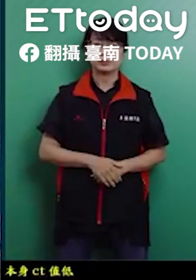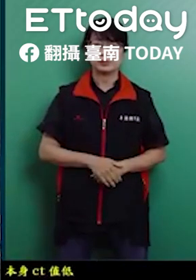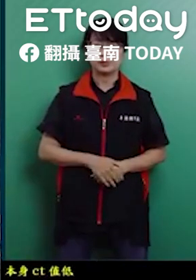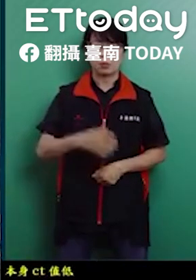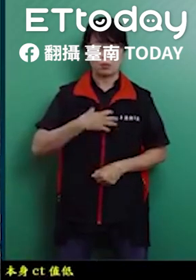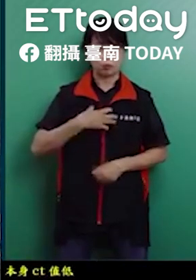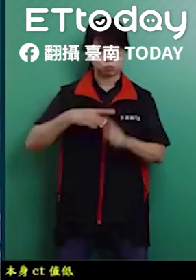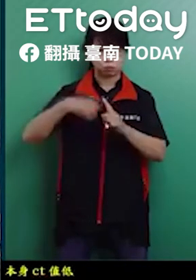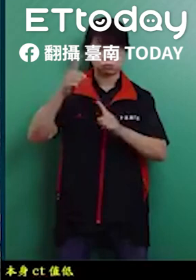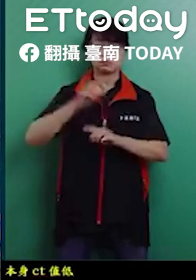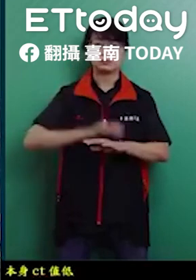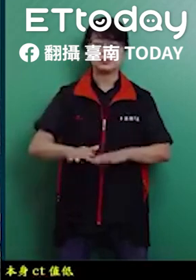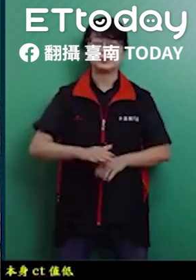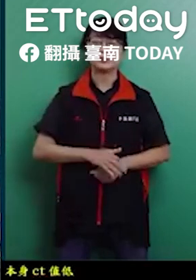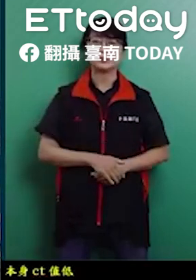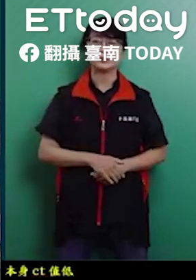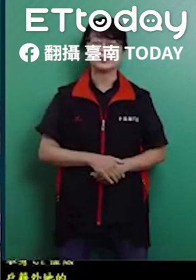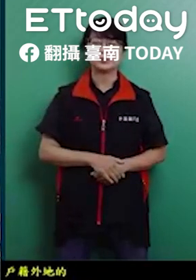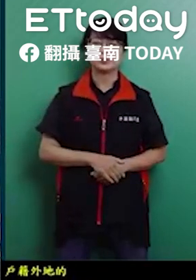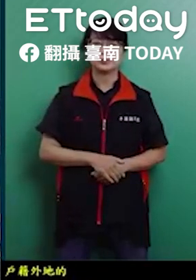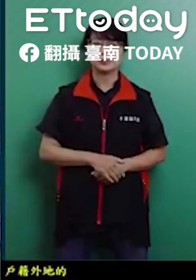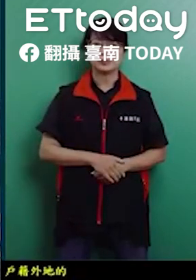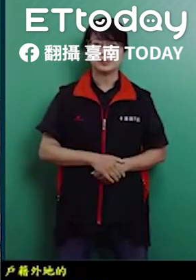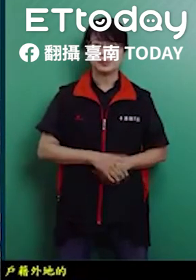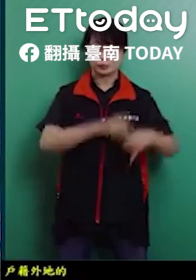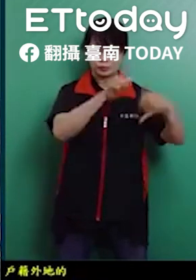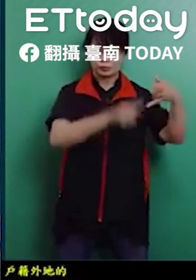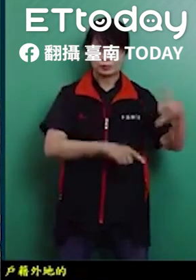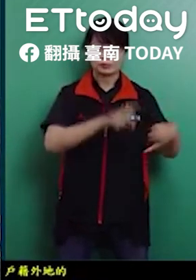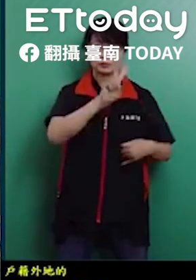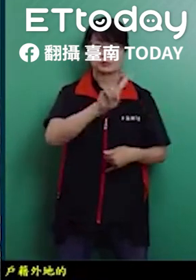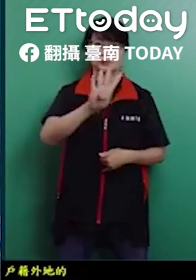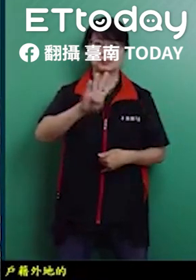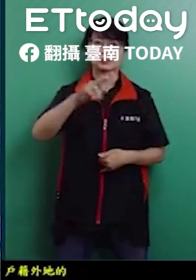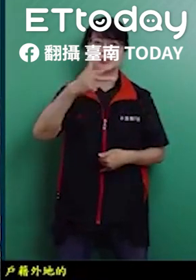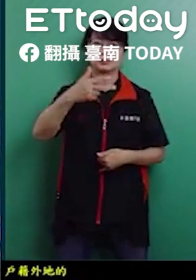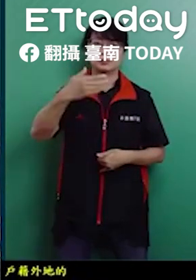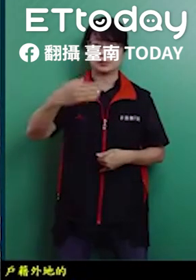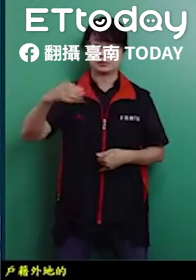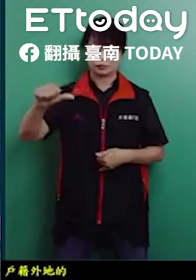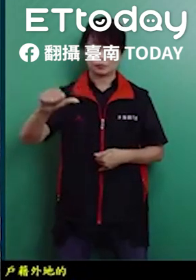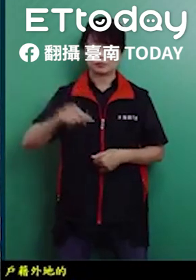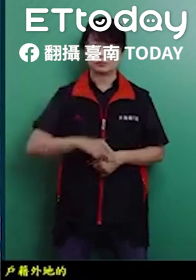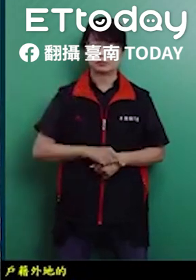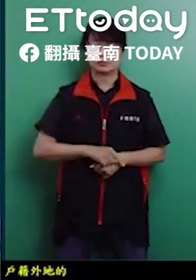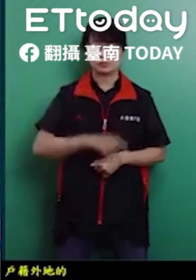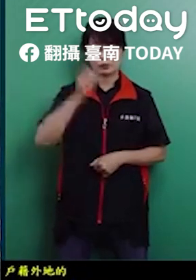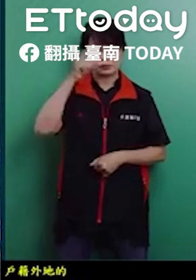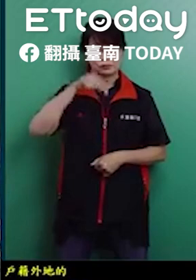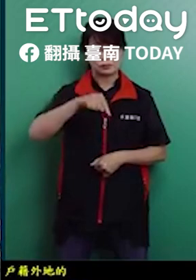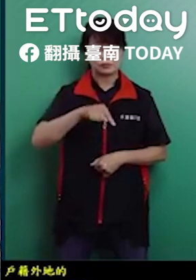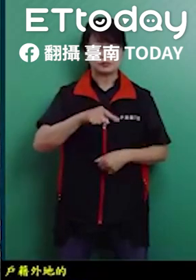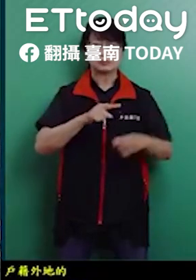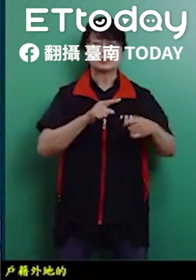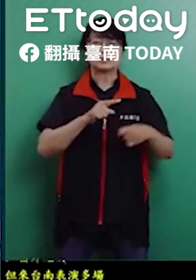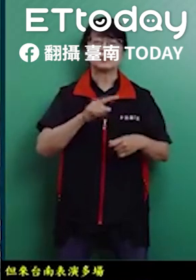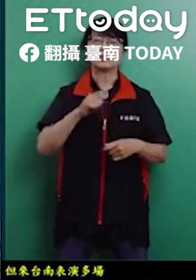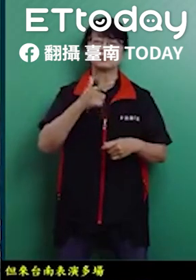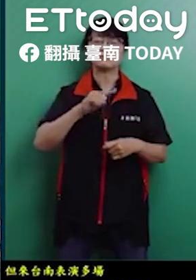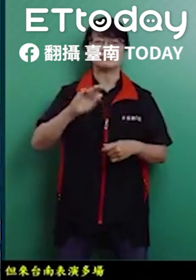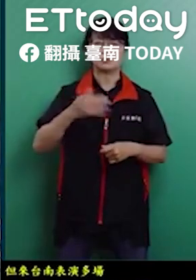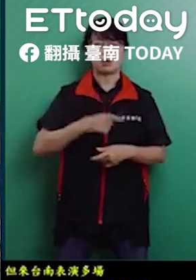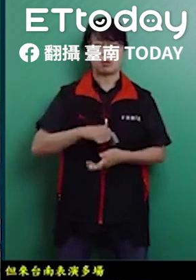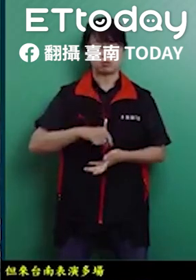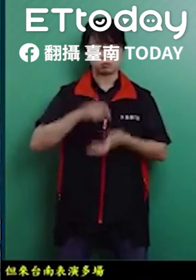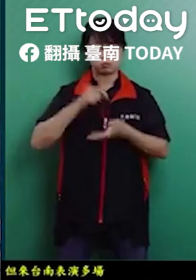险高一些。因此呢，我们对于24795这才虽然不是台南的案例，但是我们比较担心的，也因此